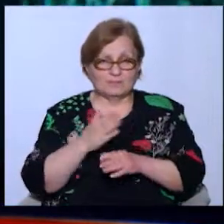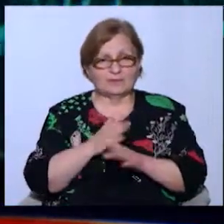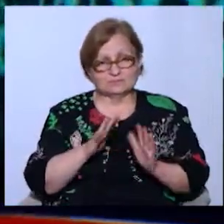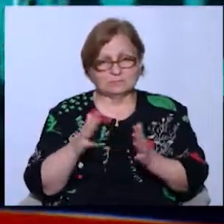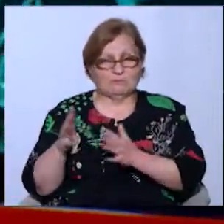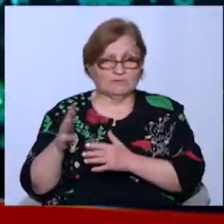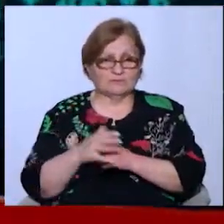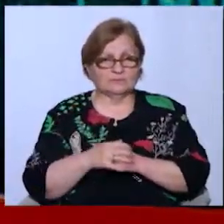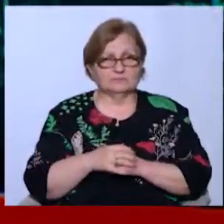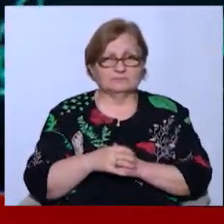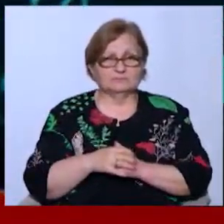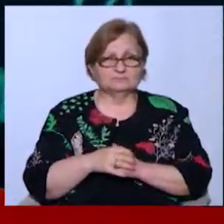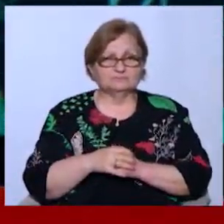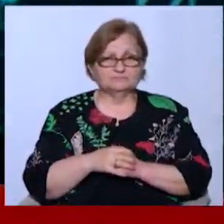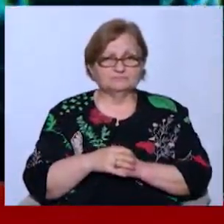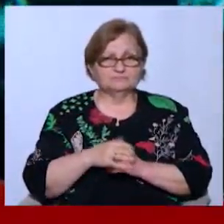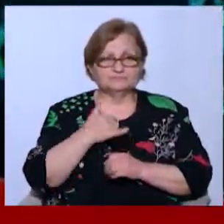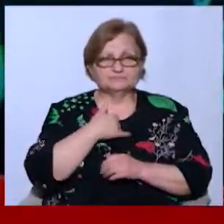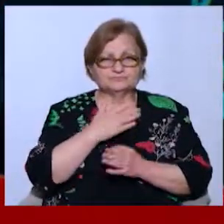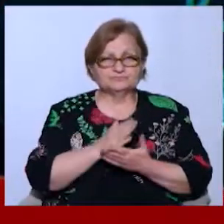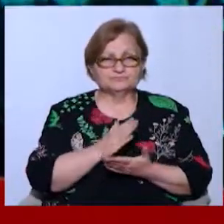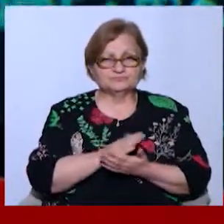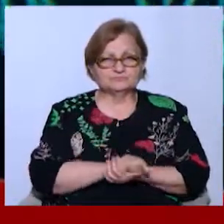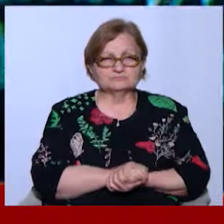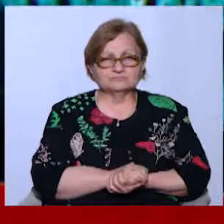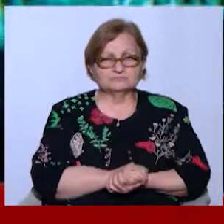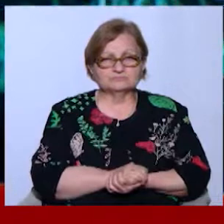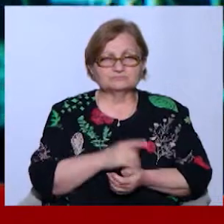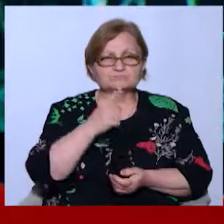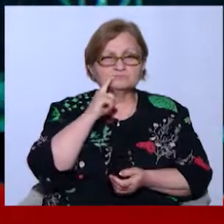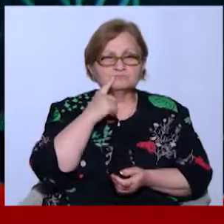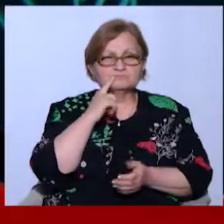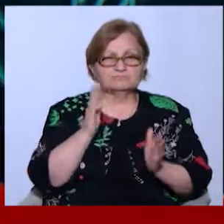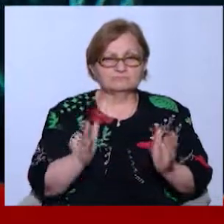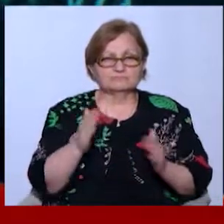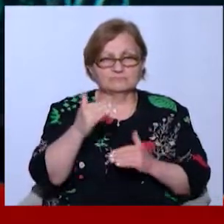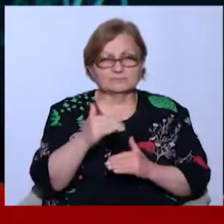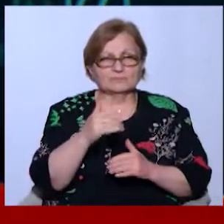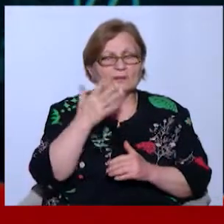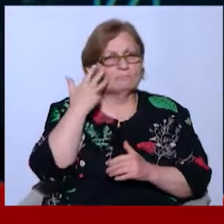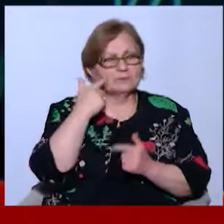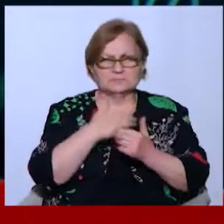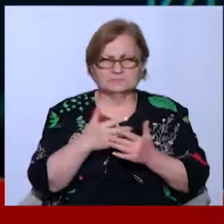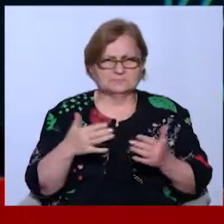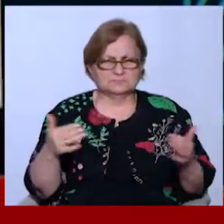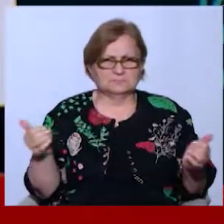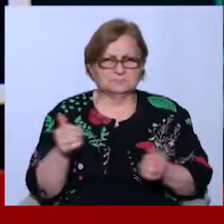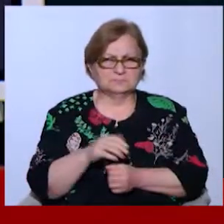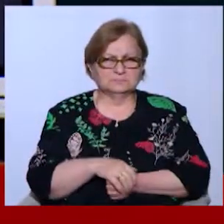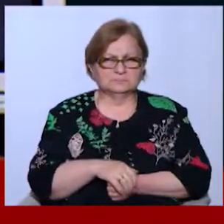და სხვადასხვა ხდომილობების. აი მაგალითად ჩვენ გვაქვს კამფედების კოლოფი სხვადასხვა ფერის. სიტყვაზე